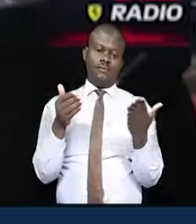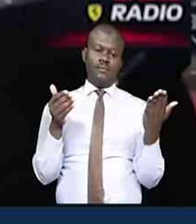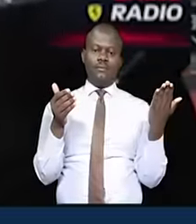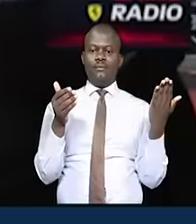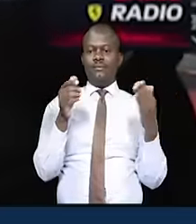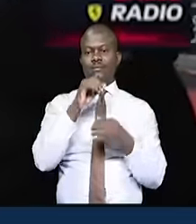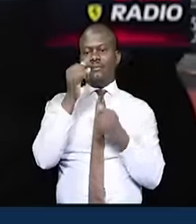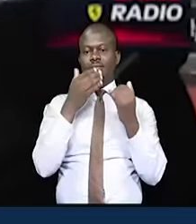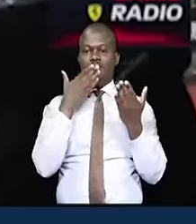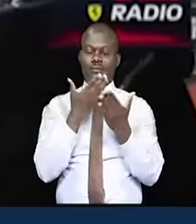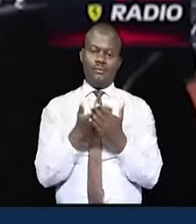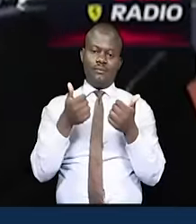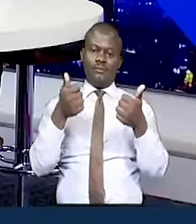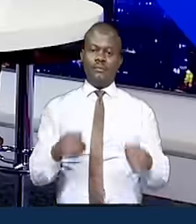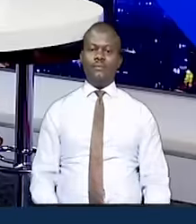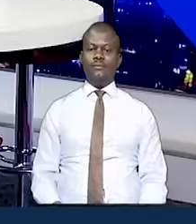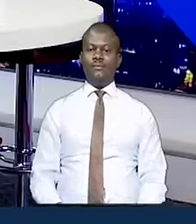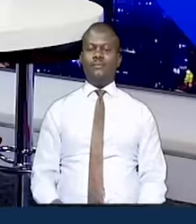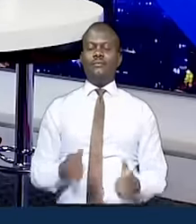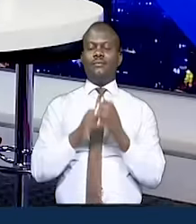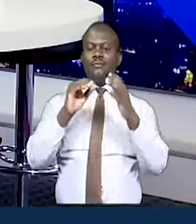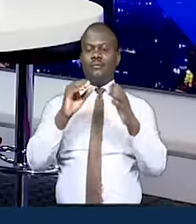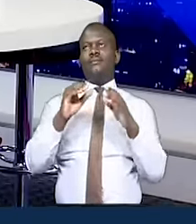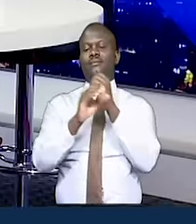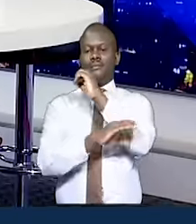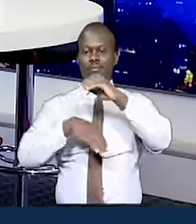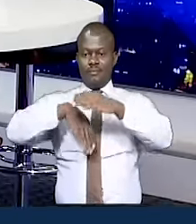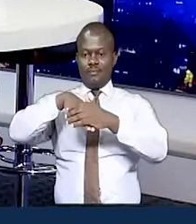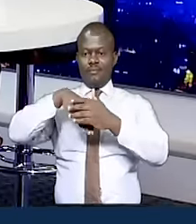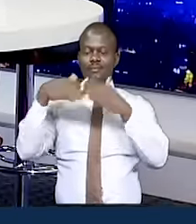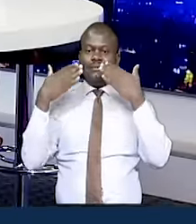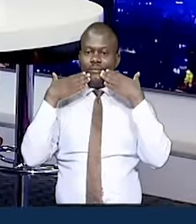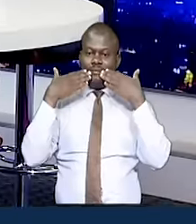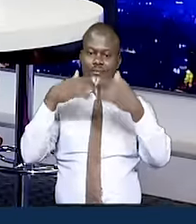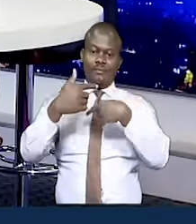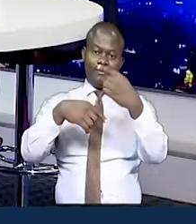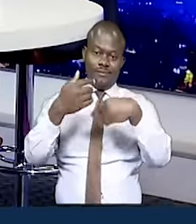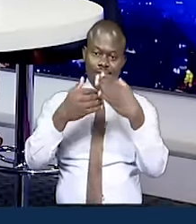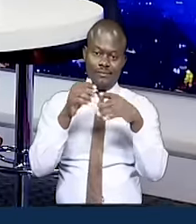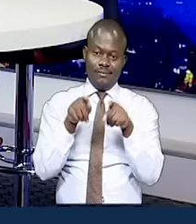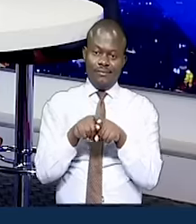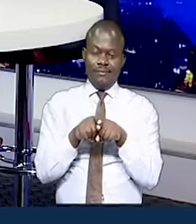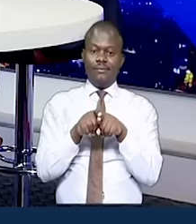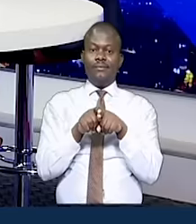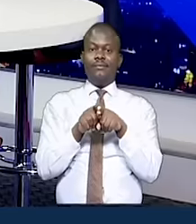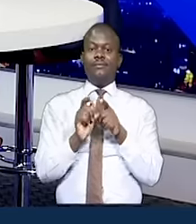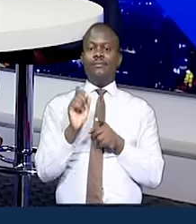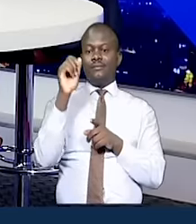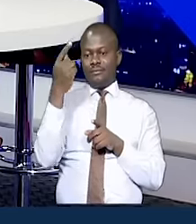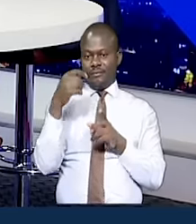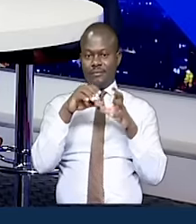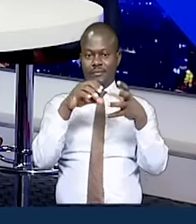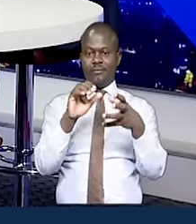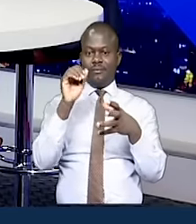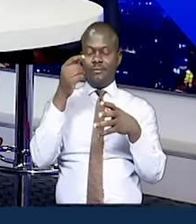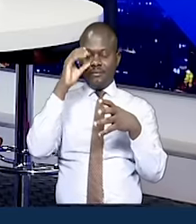icyumwe cyagenze neza cyagenze neza vrema kandi amavubi nuko ya felicita nuko yashimire akomereza akomereza oba cyarabambere mwitsinda